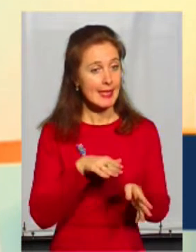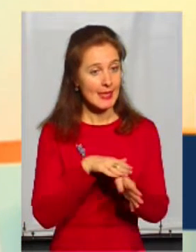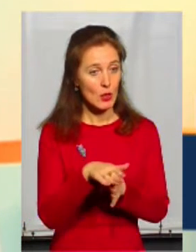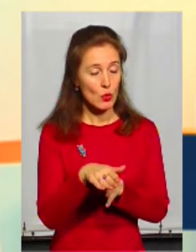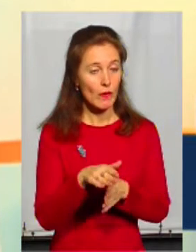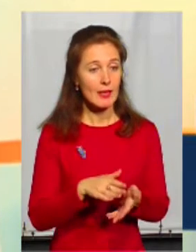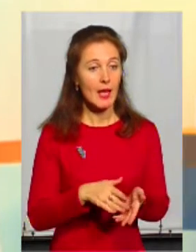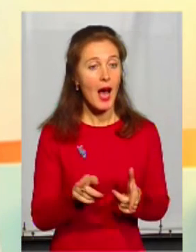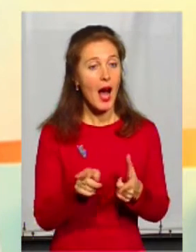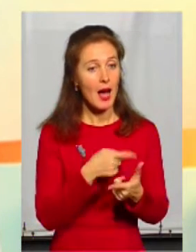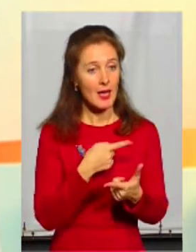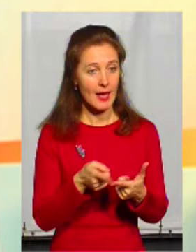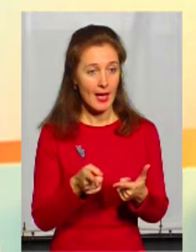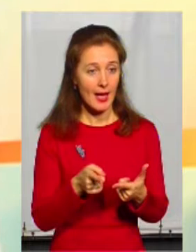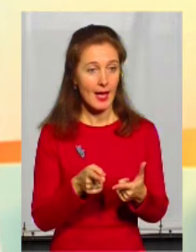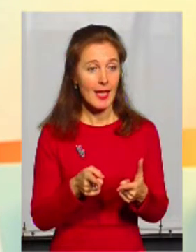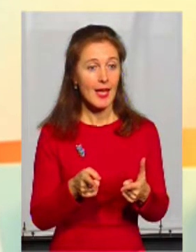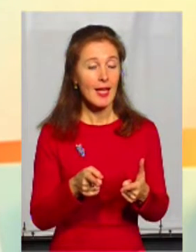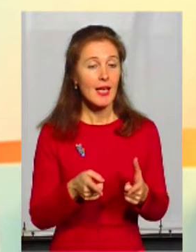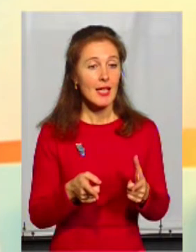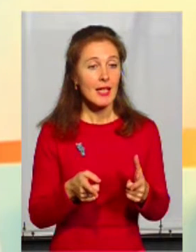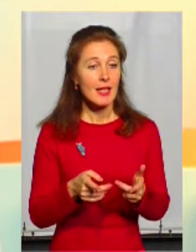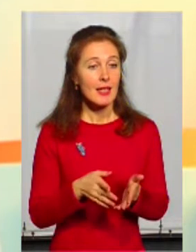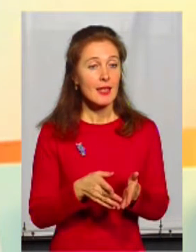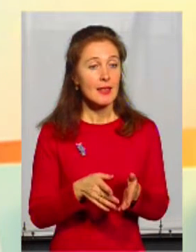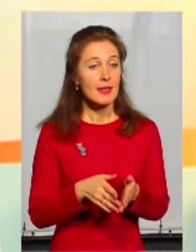здійснювати. Але, знову ж таки,